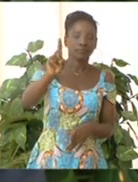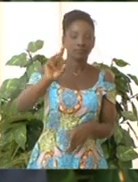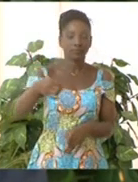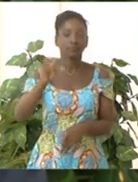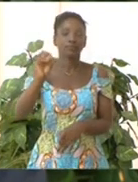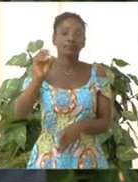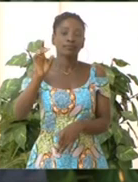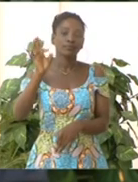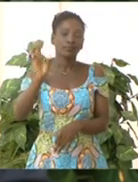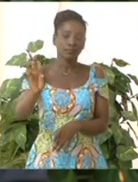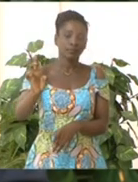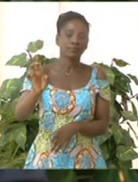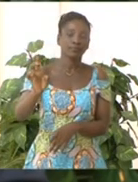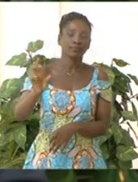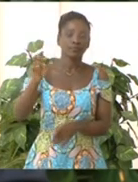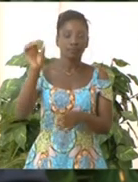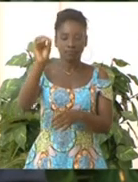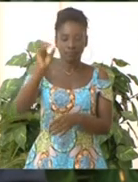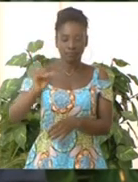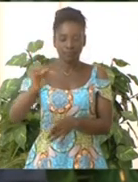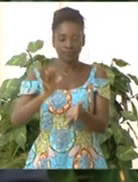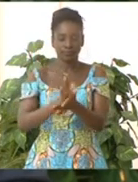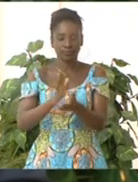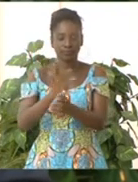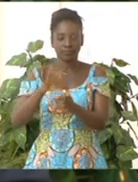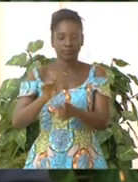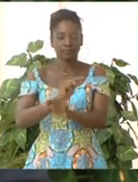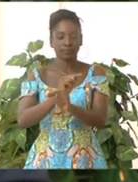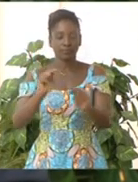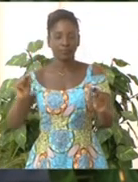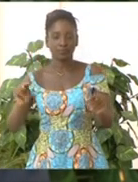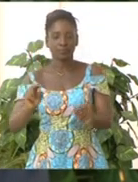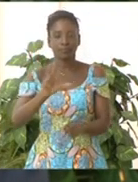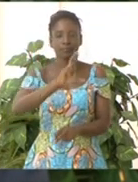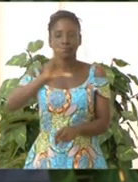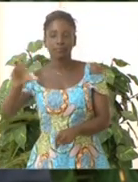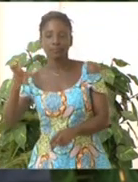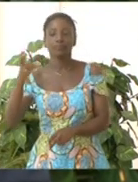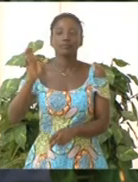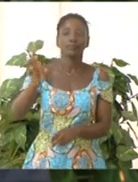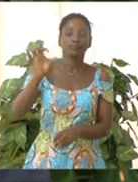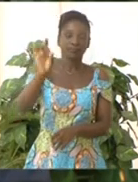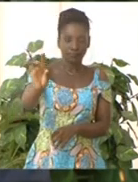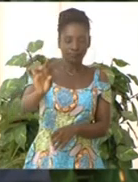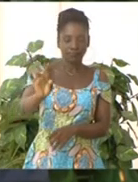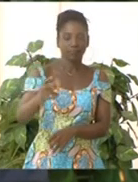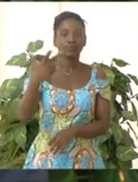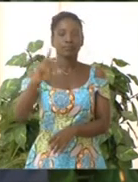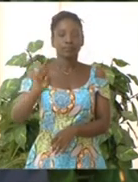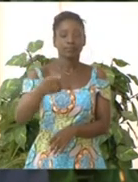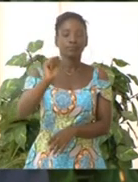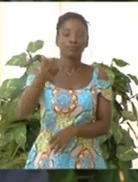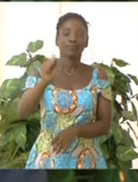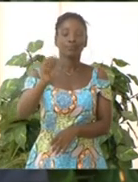cent bulletins nuls 378 soit 3,10 pour